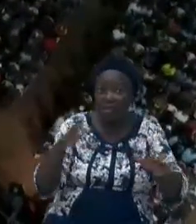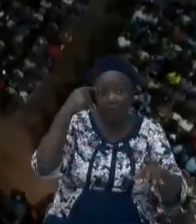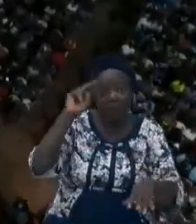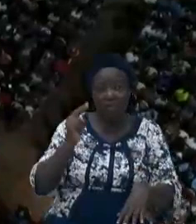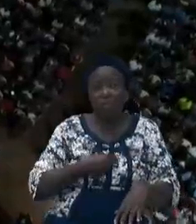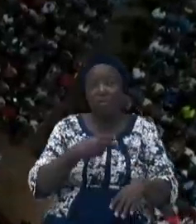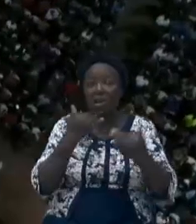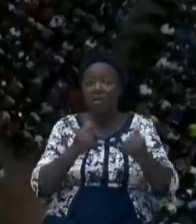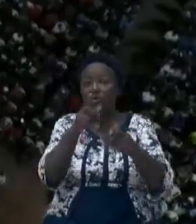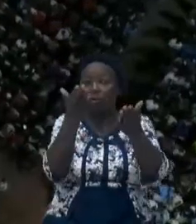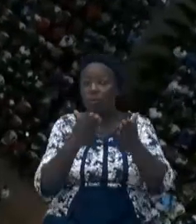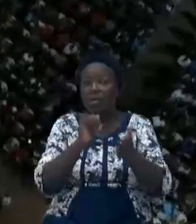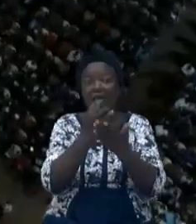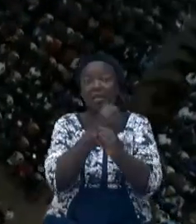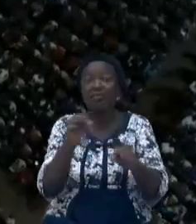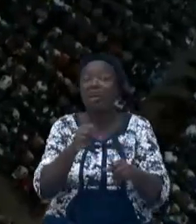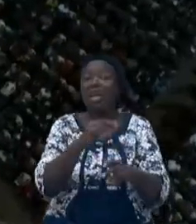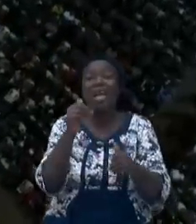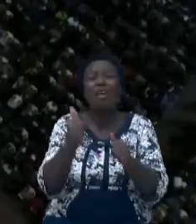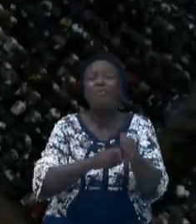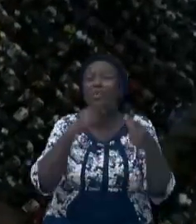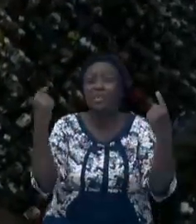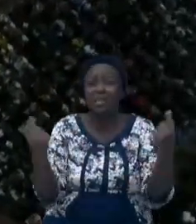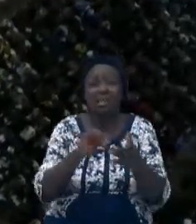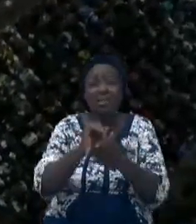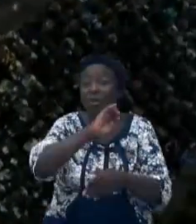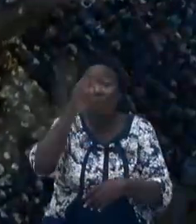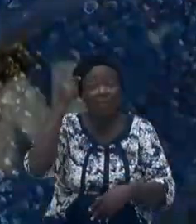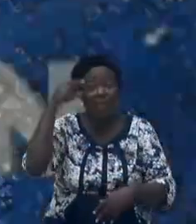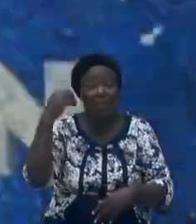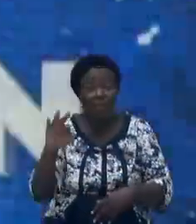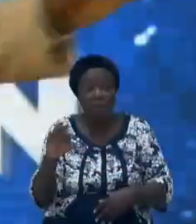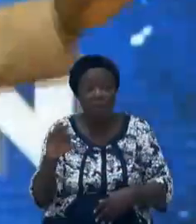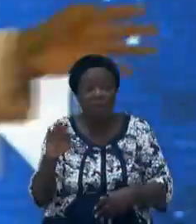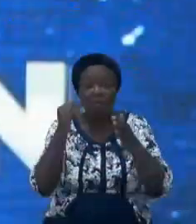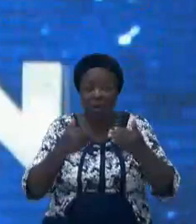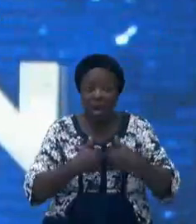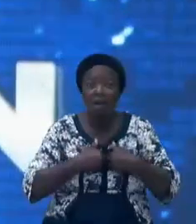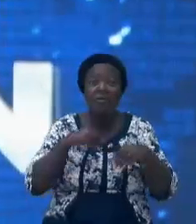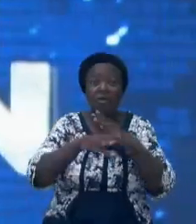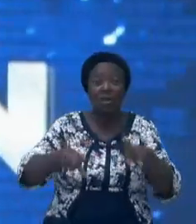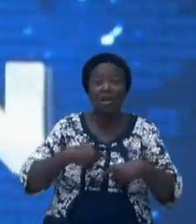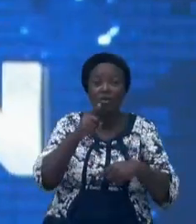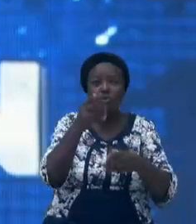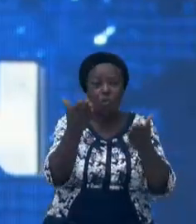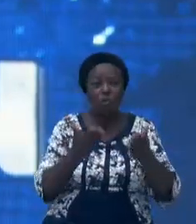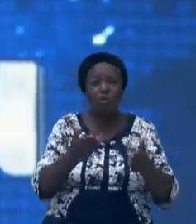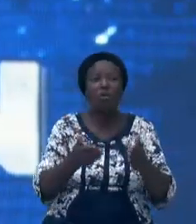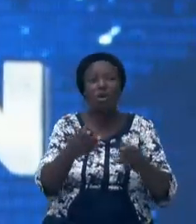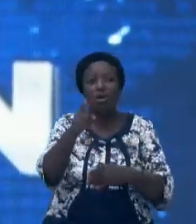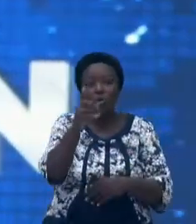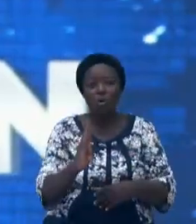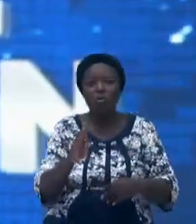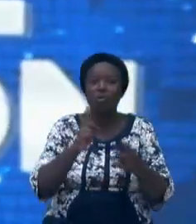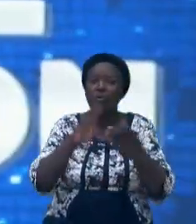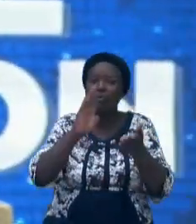l'inspiration accompli maintenant tu vois si tu veux je salue tous pêchés coach ait jamais connu depuis la table des